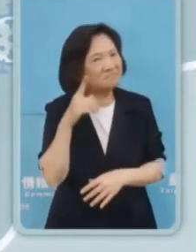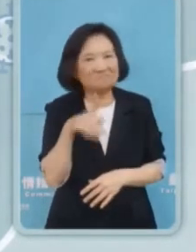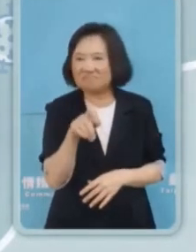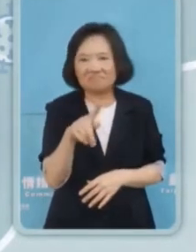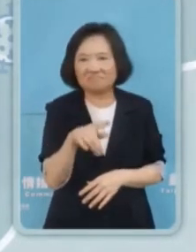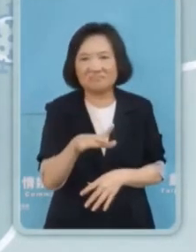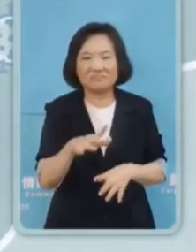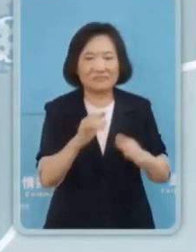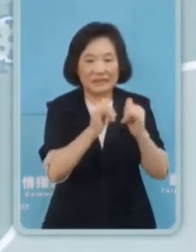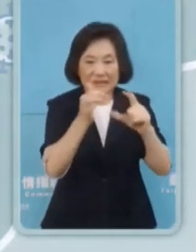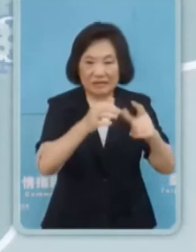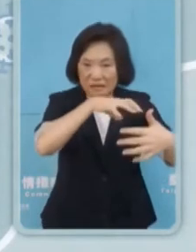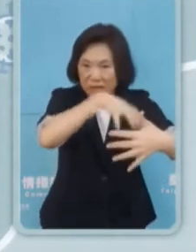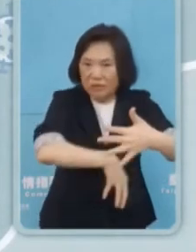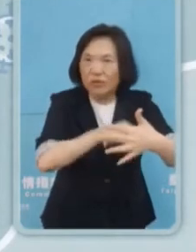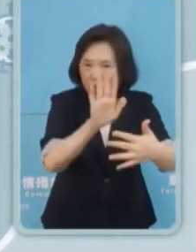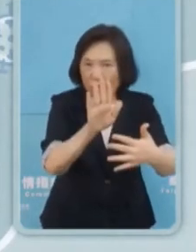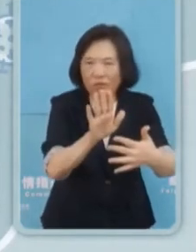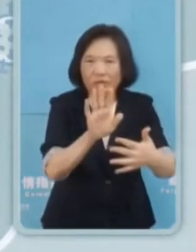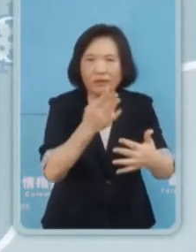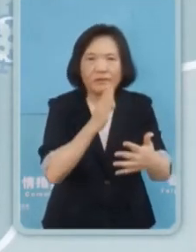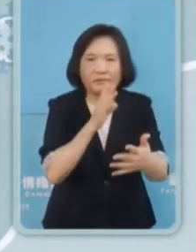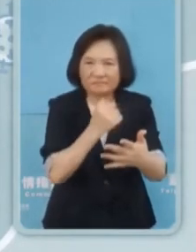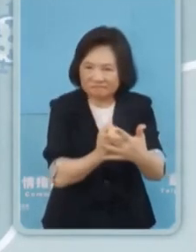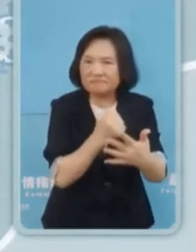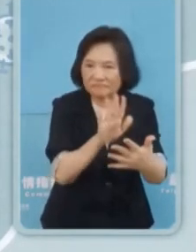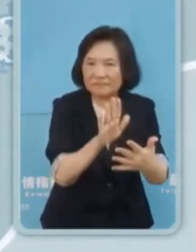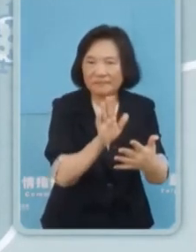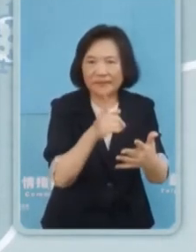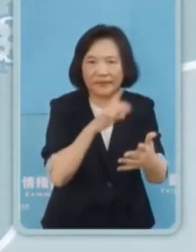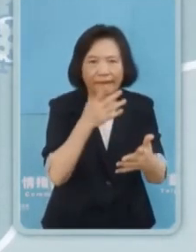说越来越难抓哦。那所以